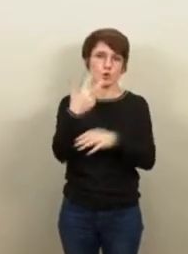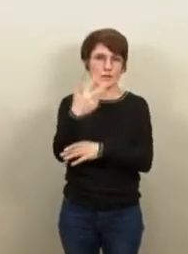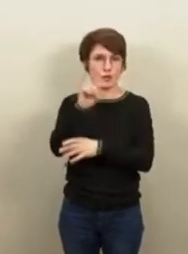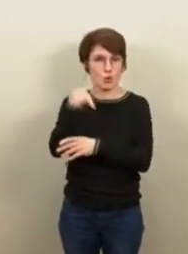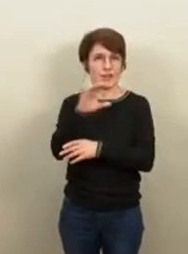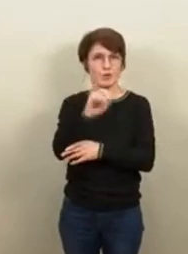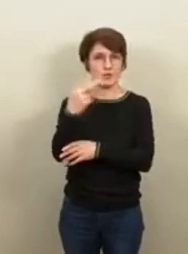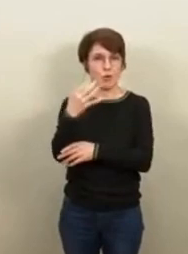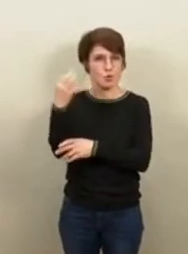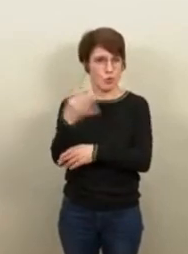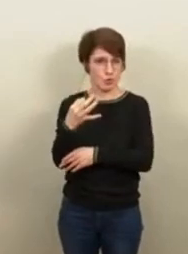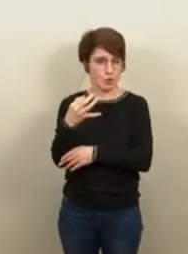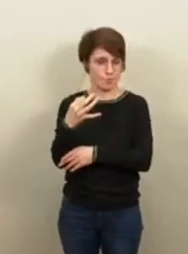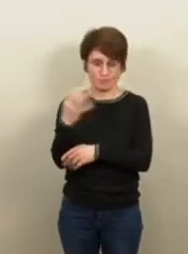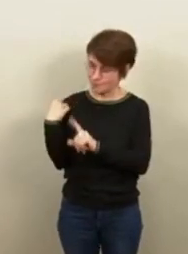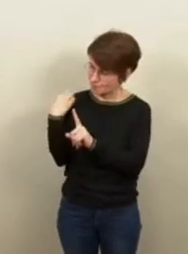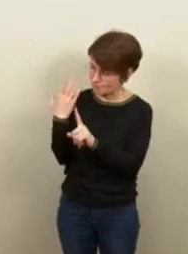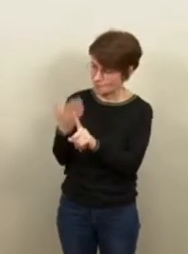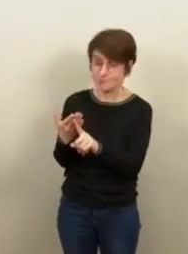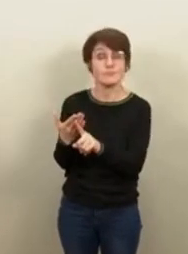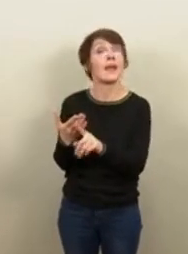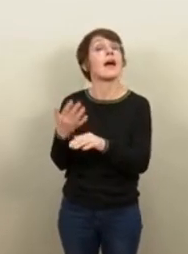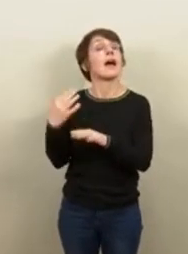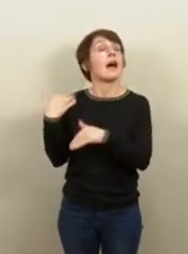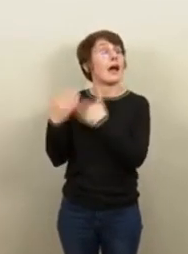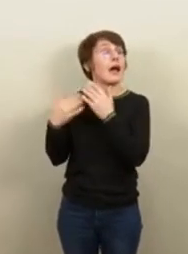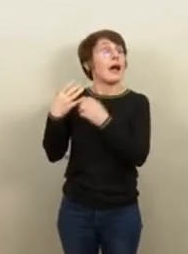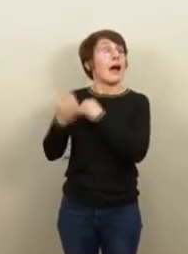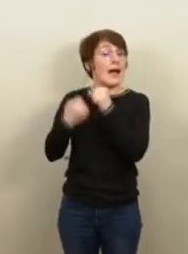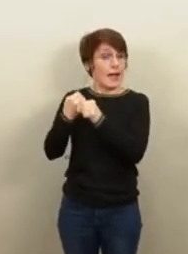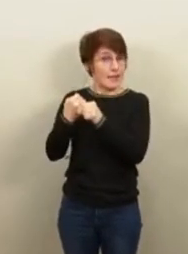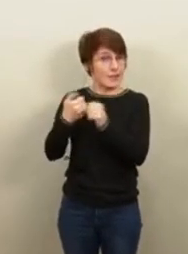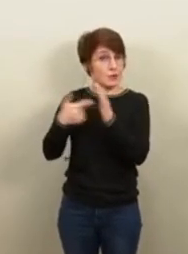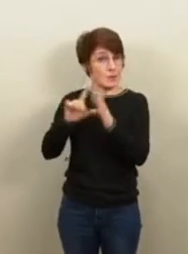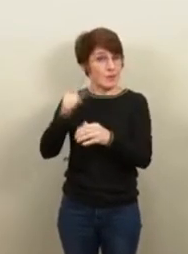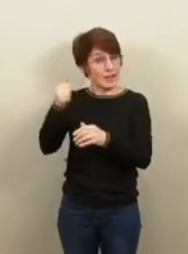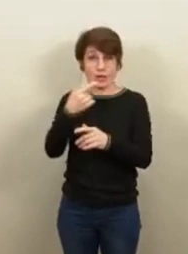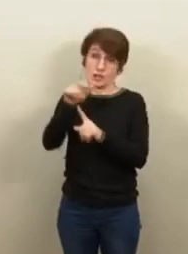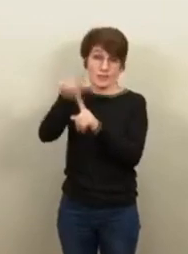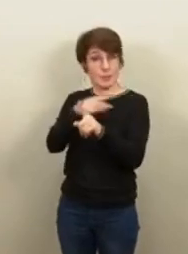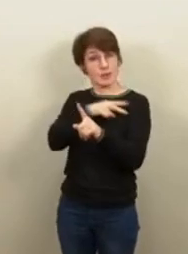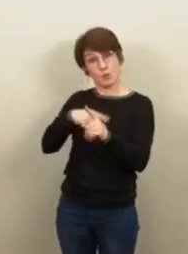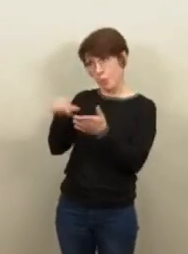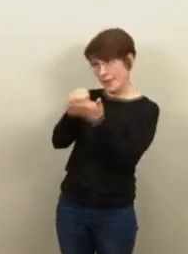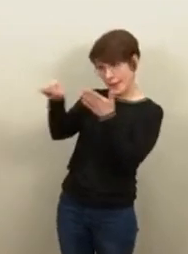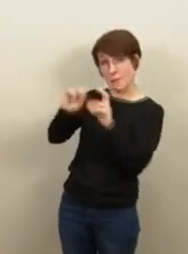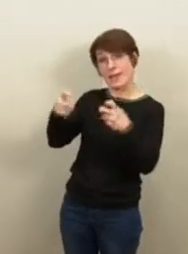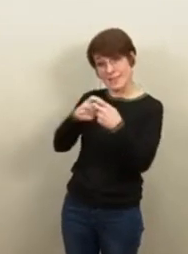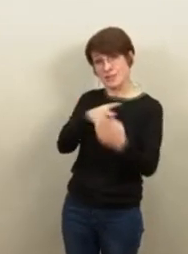63,03 %. En 2021, notre propriétaire payait donc une taxe foncière qui s'élevait déjà à